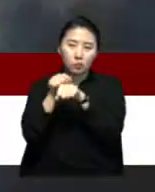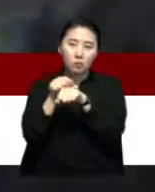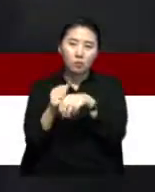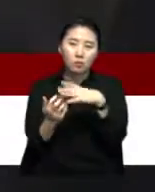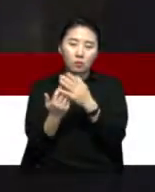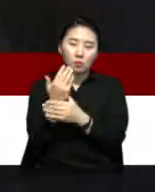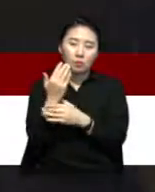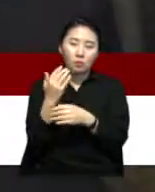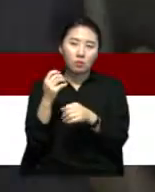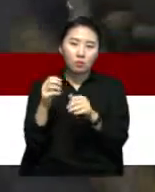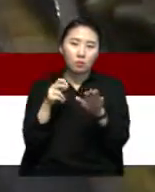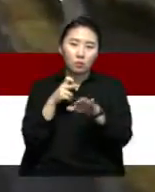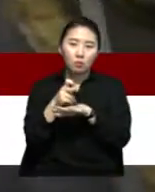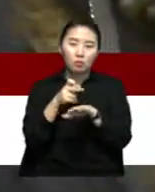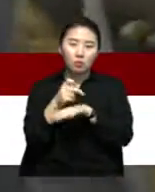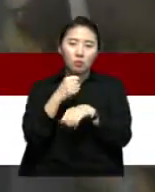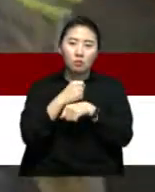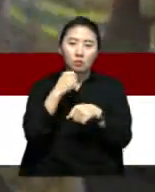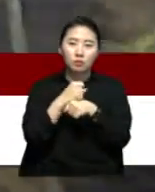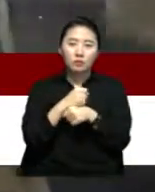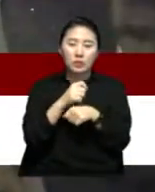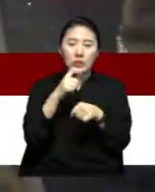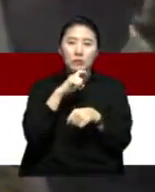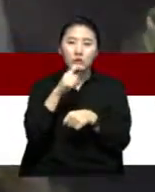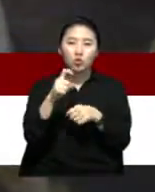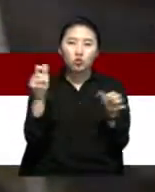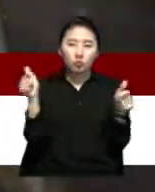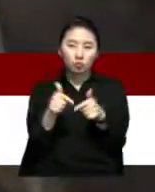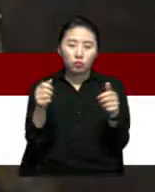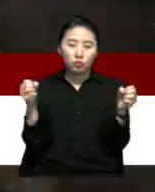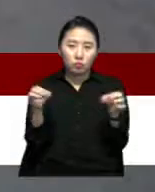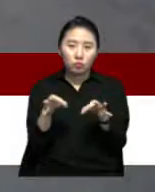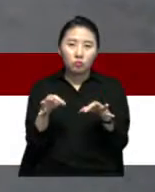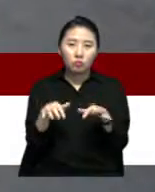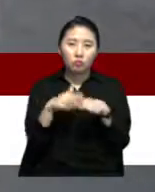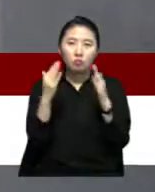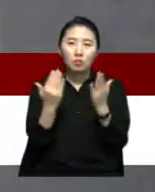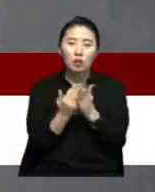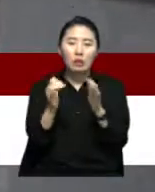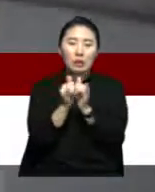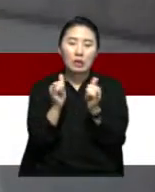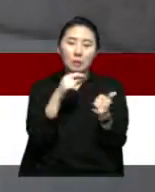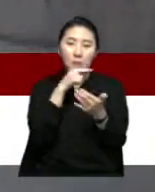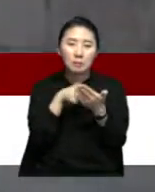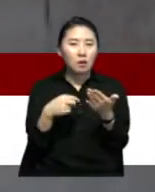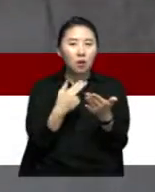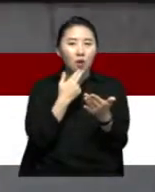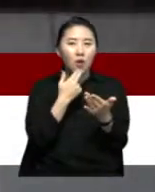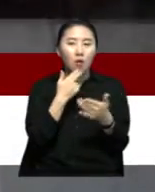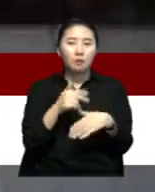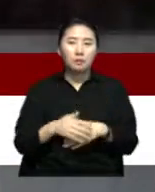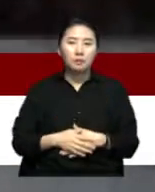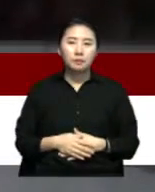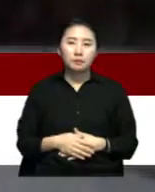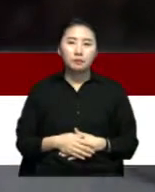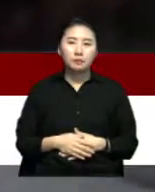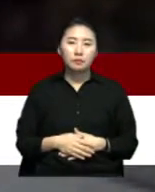발생해 소방대 출동 10분 만에 진화됐습니다. 다행히 두 화재로 인한 인명피해는 발생하지